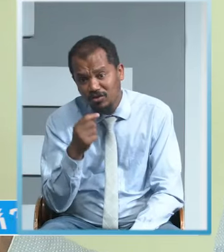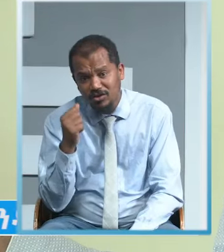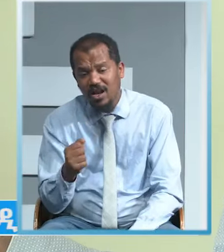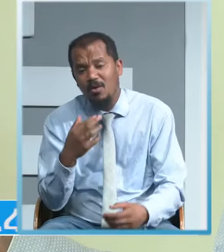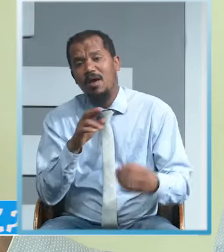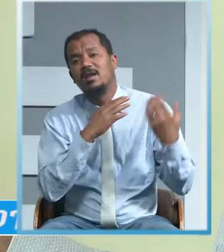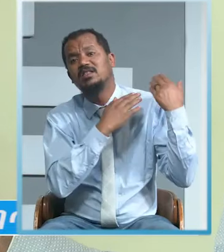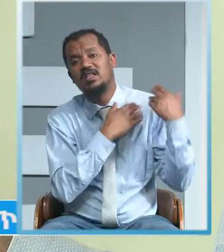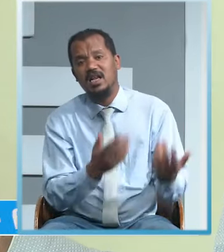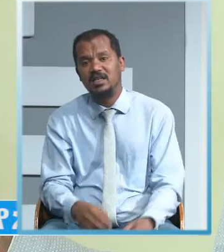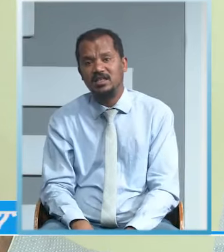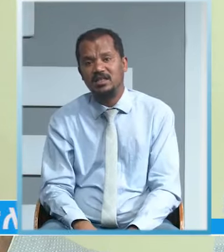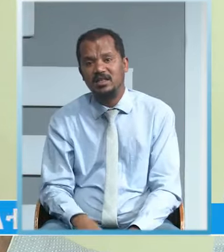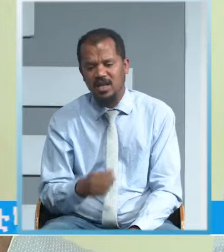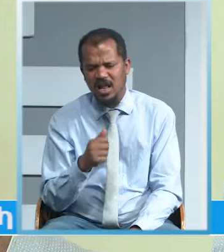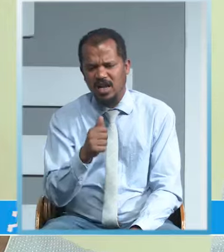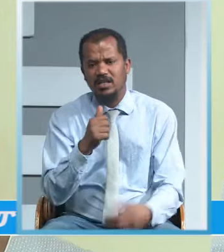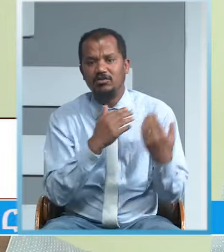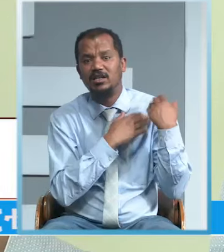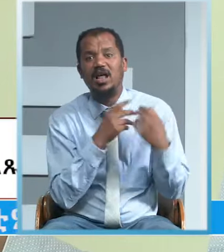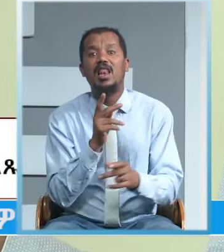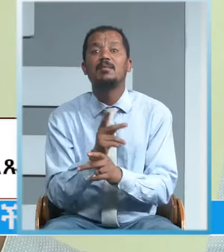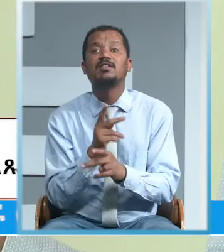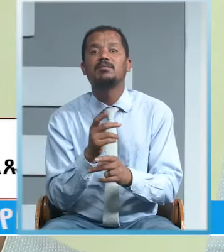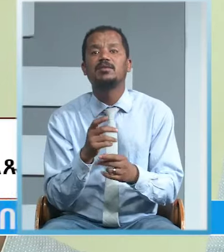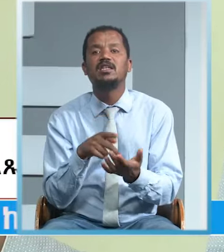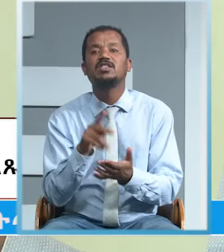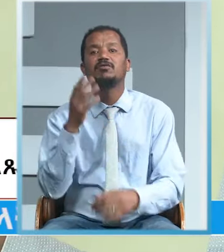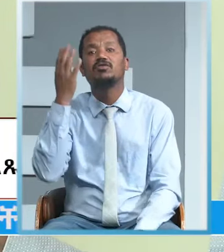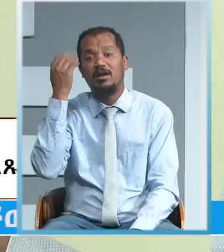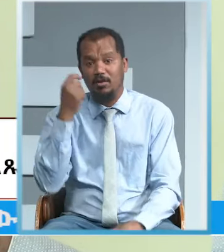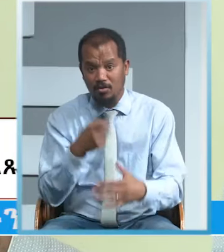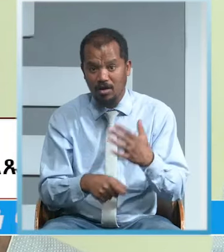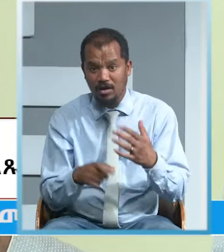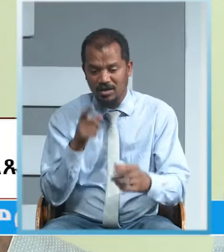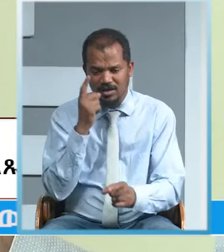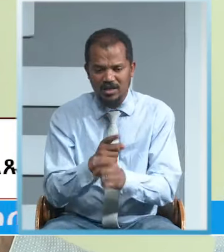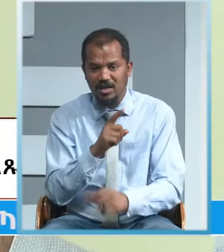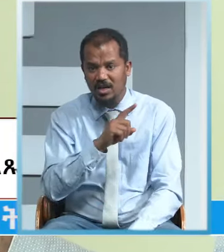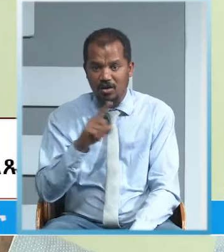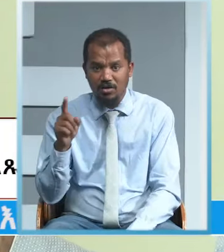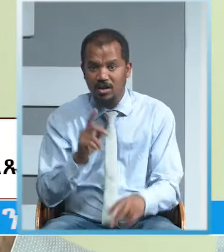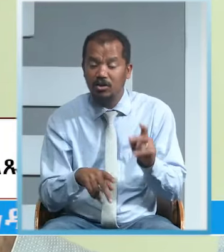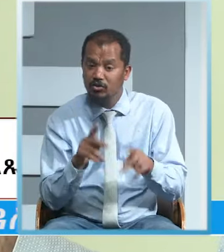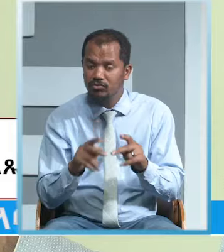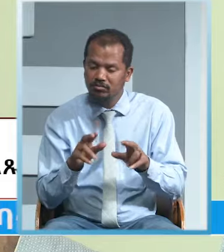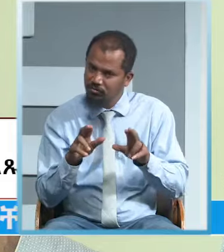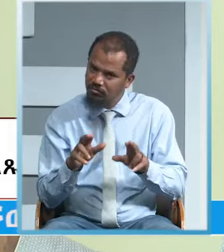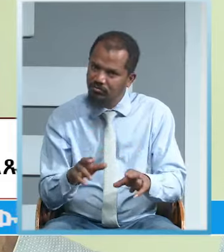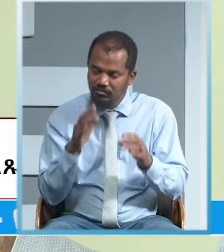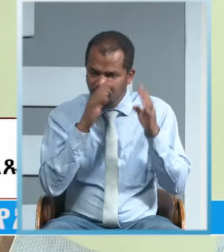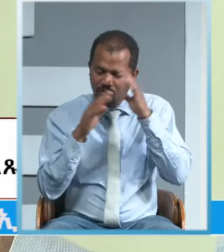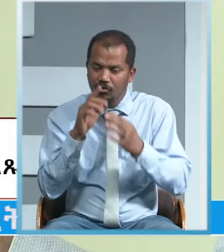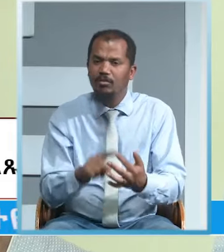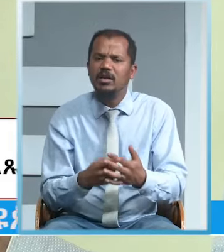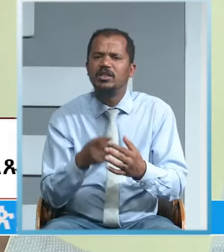ለስልጣን ለራሳቸው ስልጣን ለማስጠበቅ ሊሆን ይችላል ያሉ ሲያስከፍሉት የነበረ ዋጋ እሱ ልክ እንዳልሆነ እና ህዝቡ ረጋ ብሎ የችግሮች